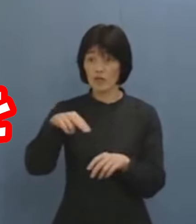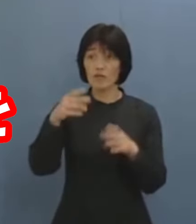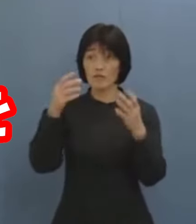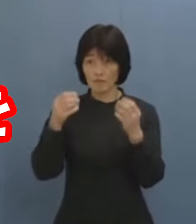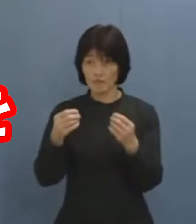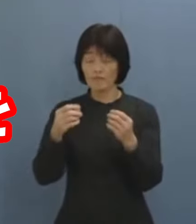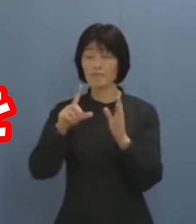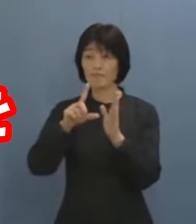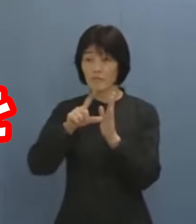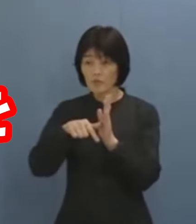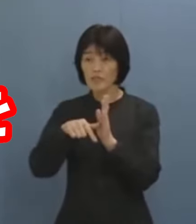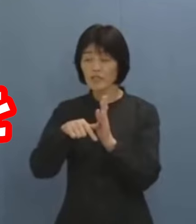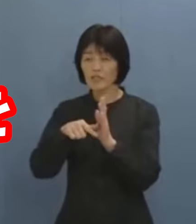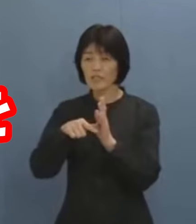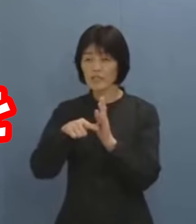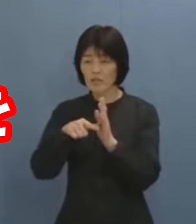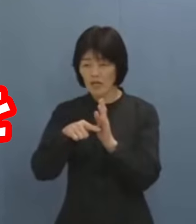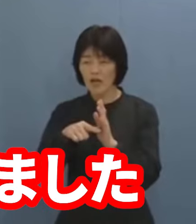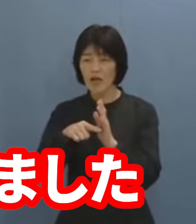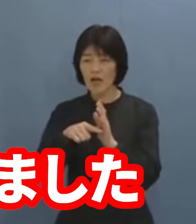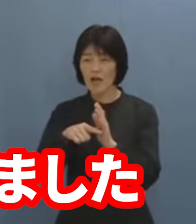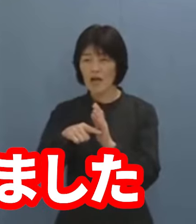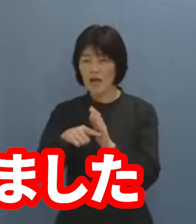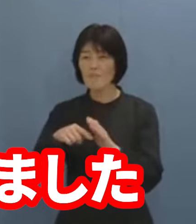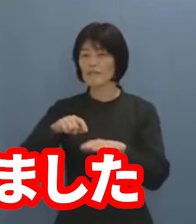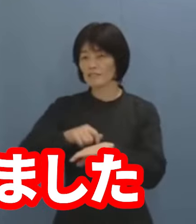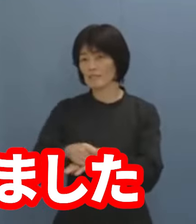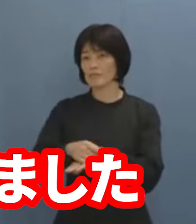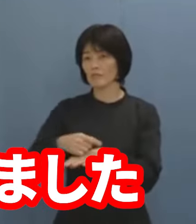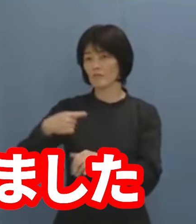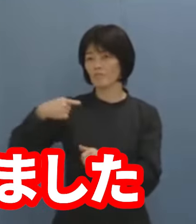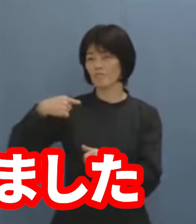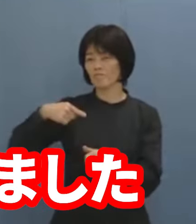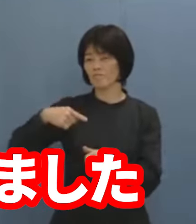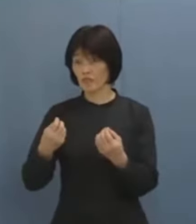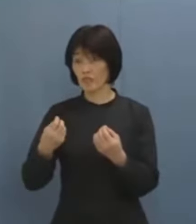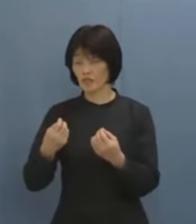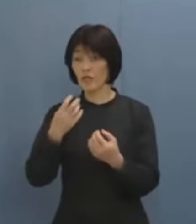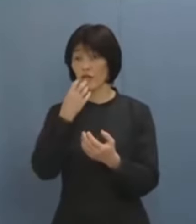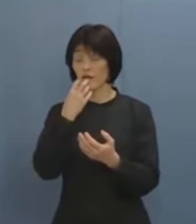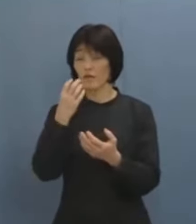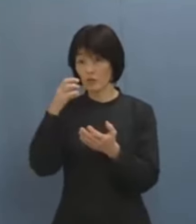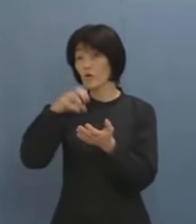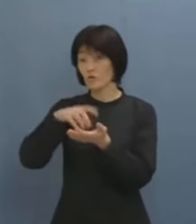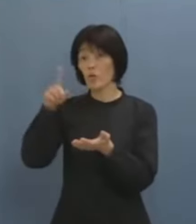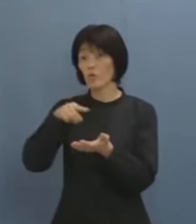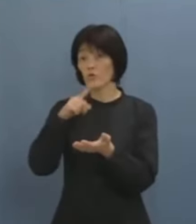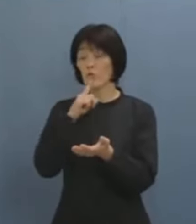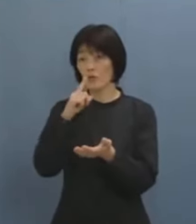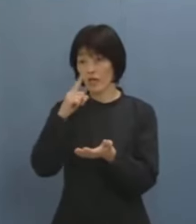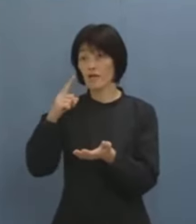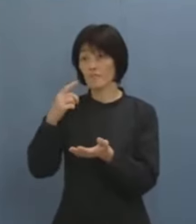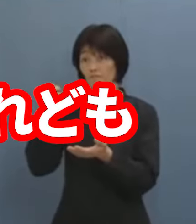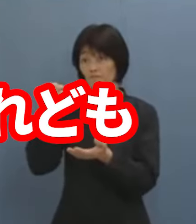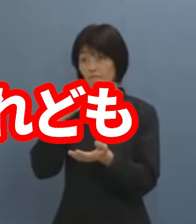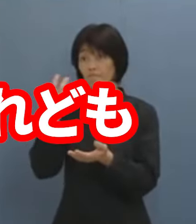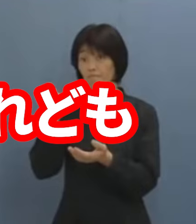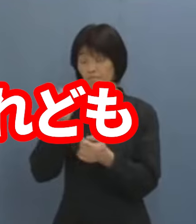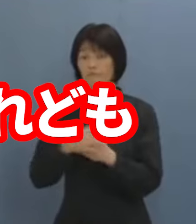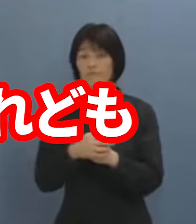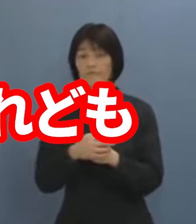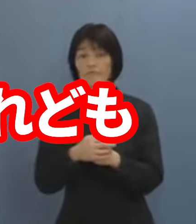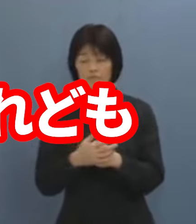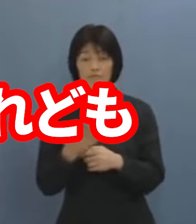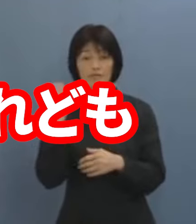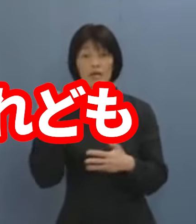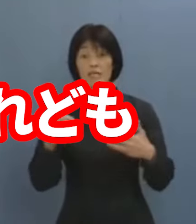りに強く指摘をさせていただいたというふうに証言をされていました。まあ、3月27日に嘘800というふうにおっしゃられてい